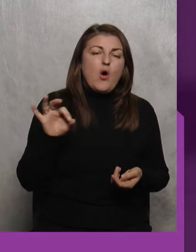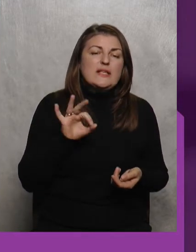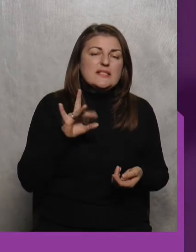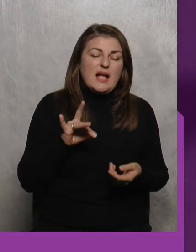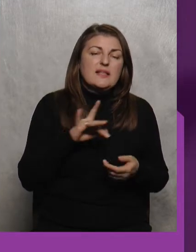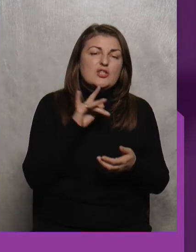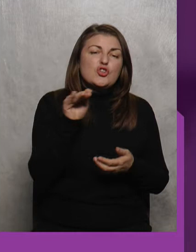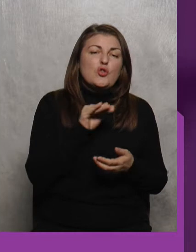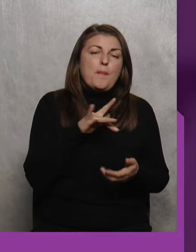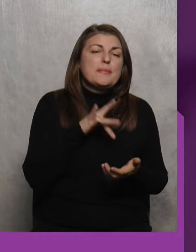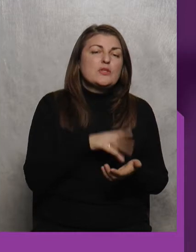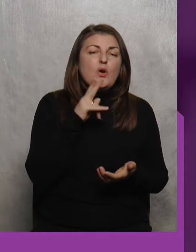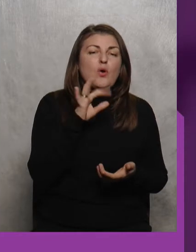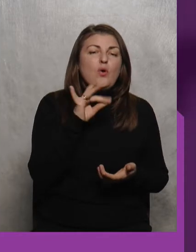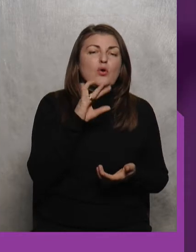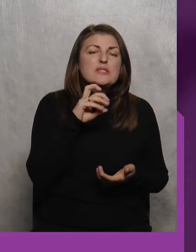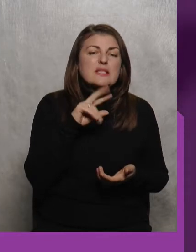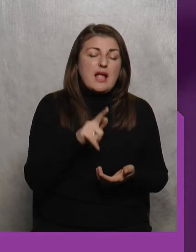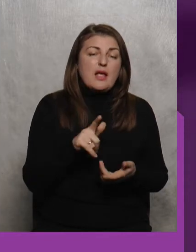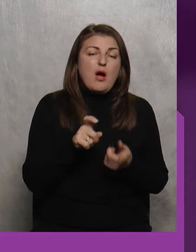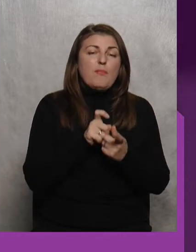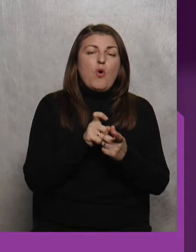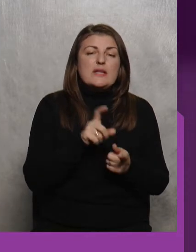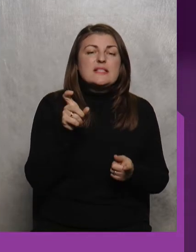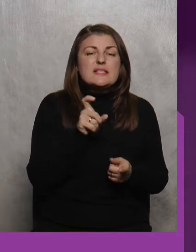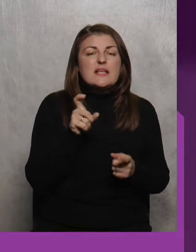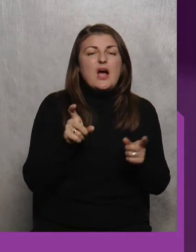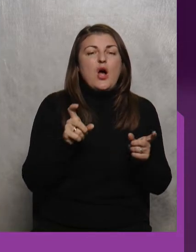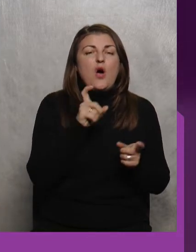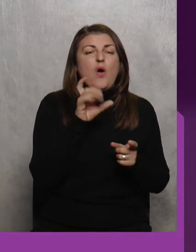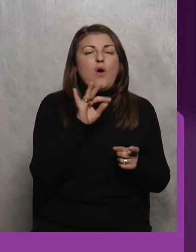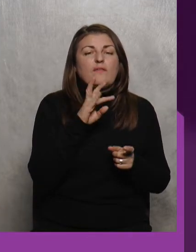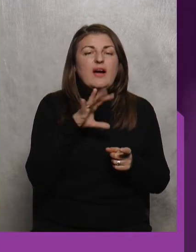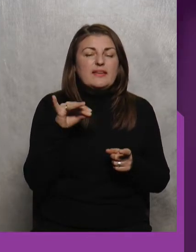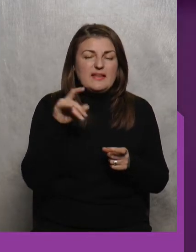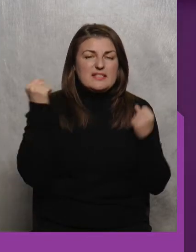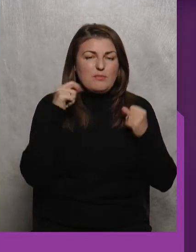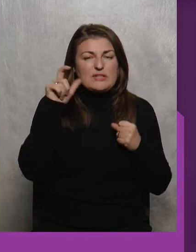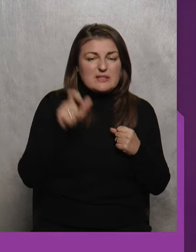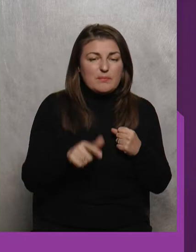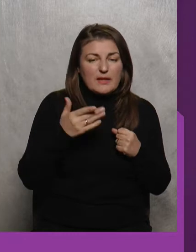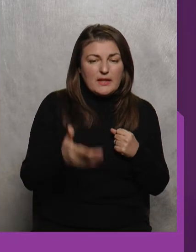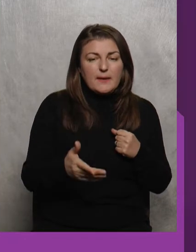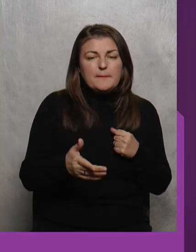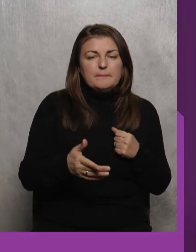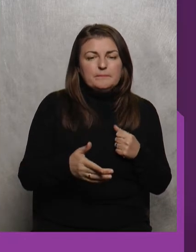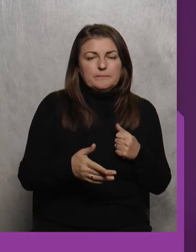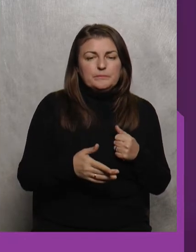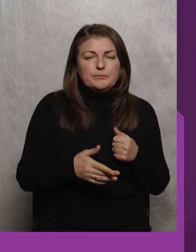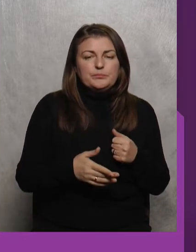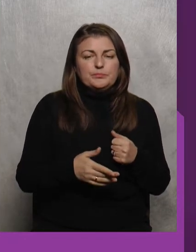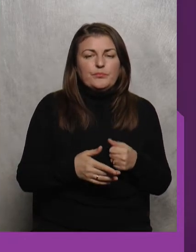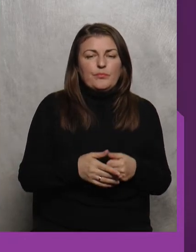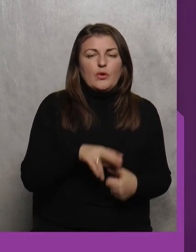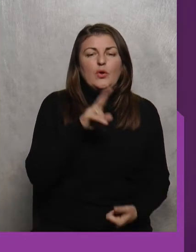місто Користень, бореться з хорватським спортсменом. Дуже... Домагой Цвіткович.